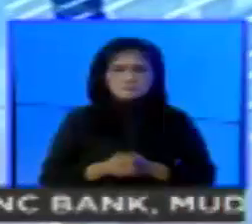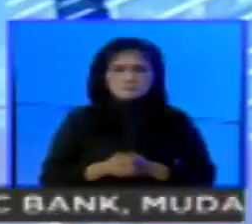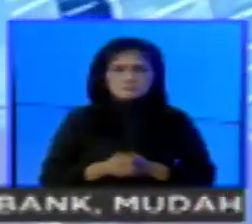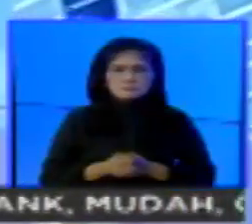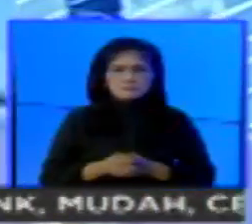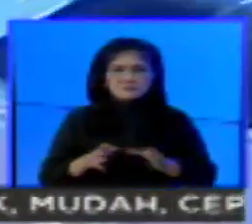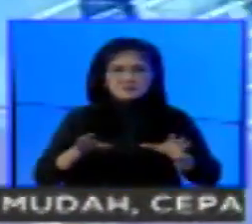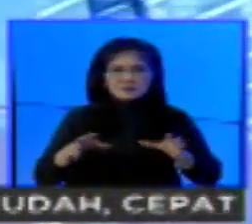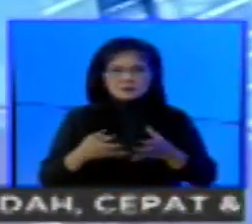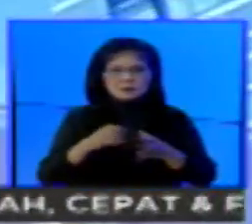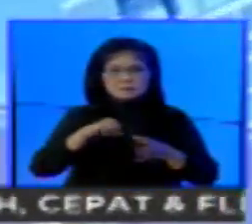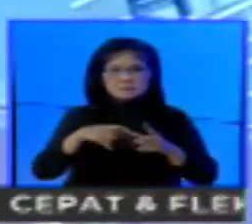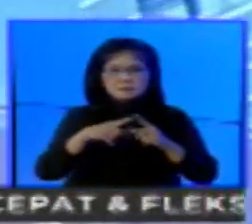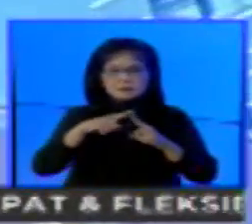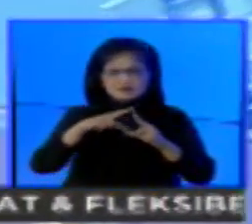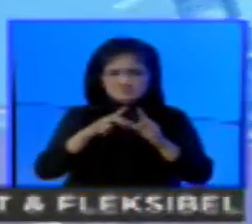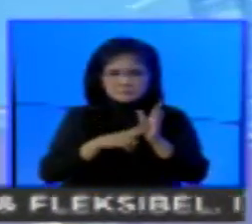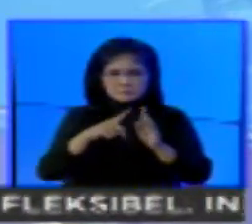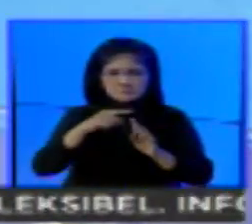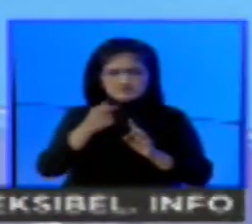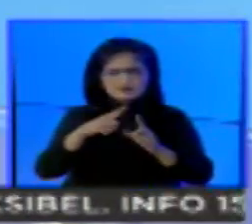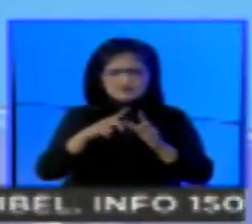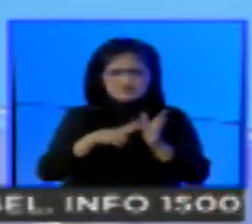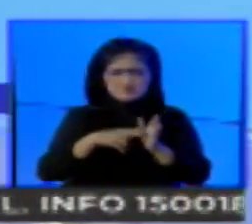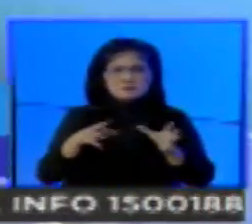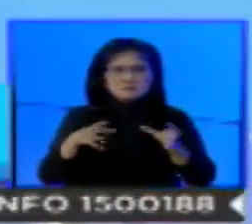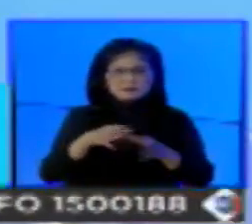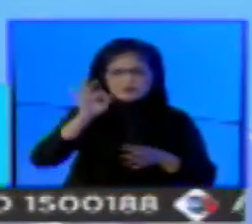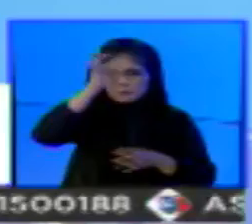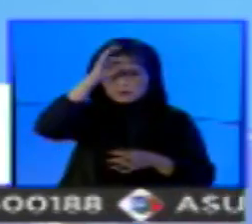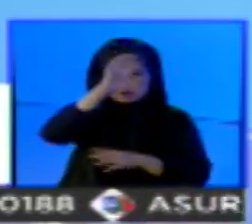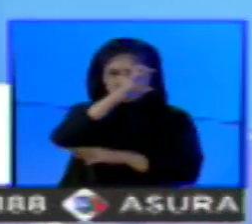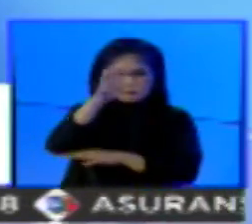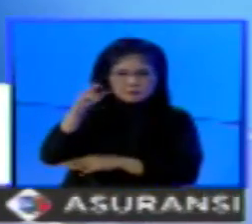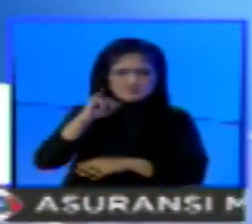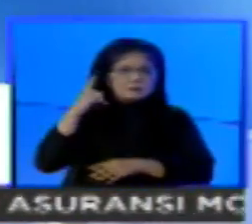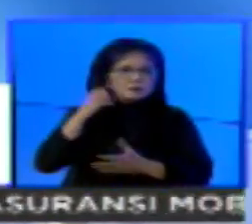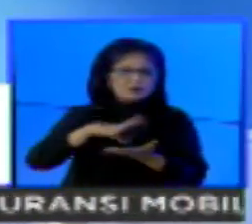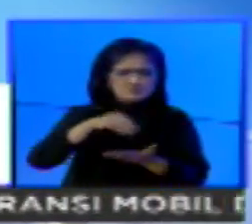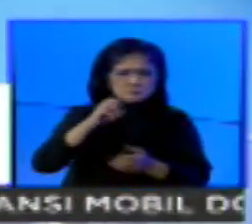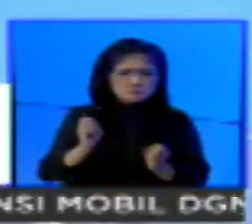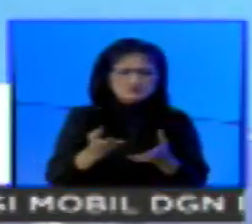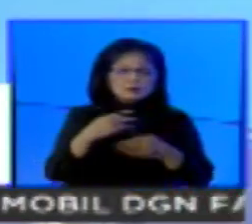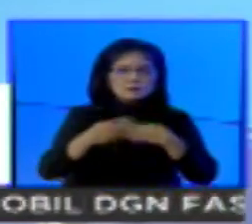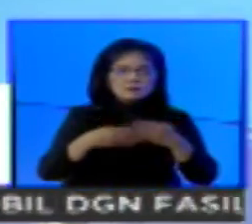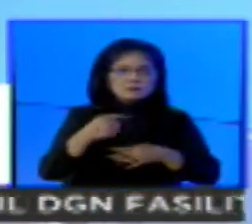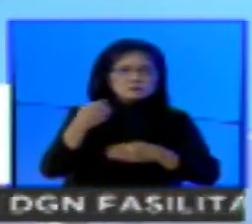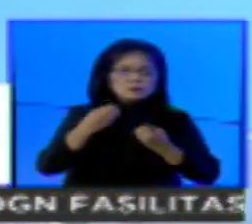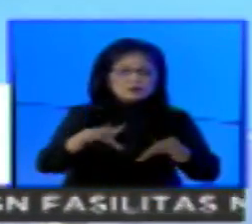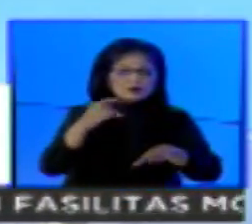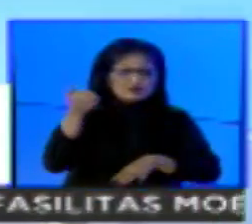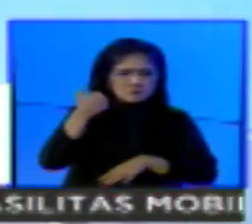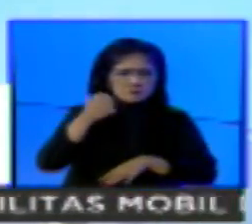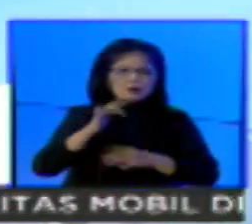Baik, bersama kami tim Jatantras Krimsus Polda Jatim terus mengembangkan kasus prostitusi online dengan tersangka muncikari